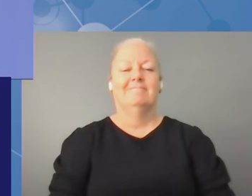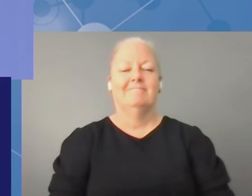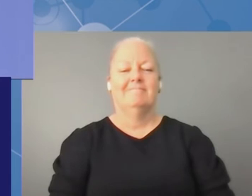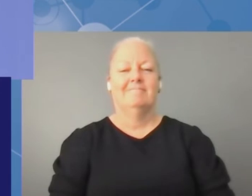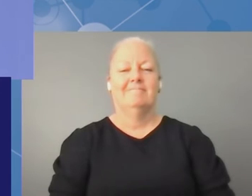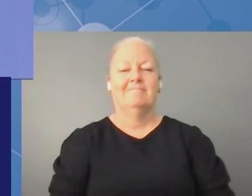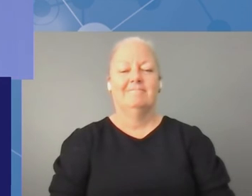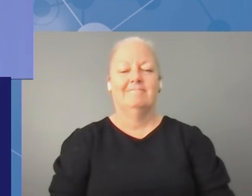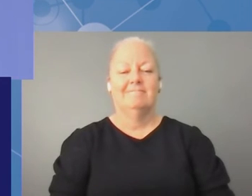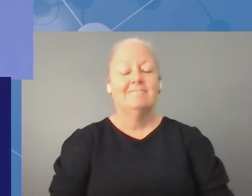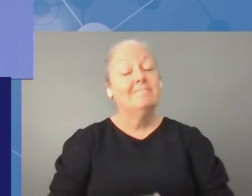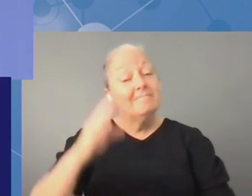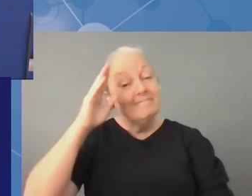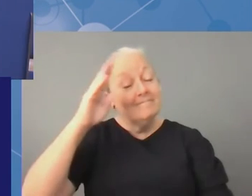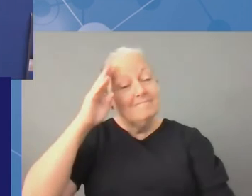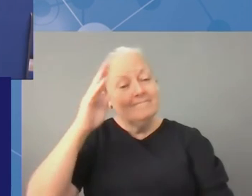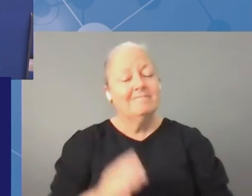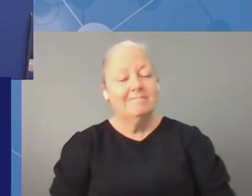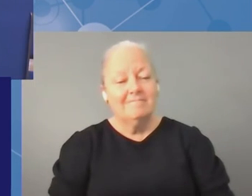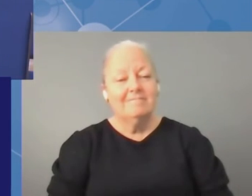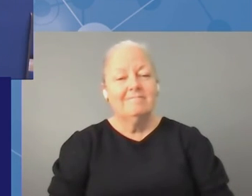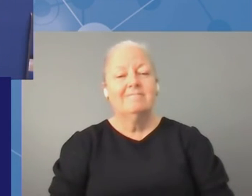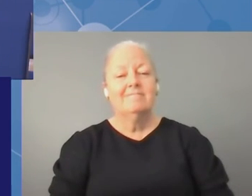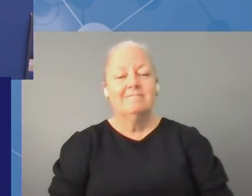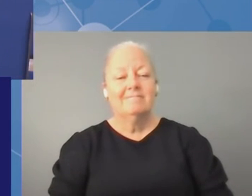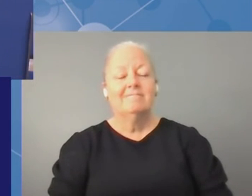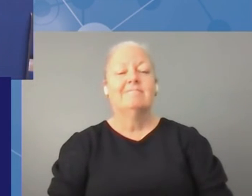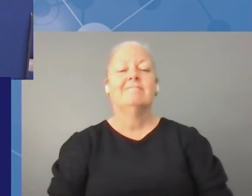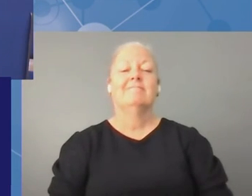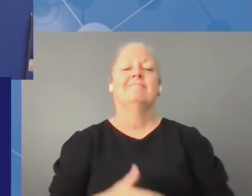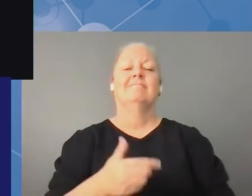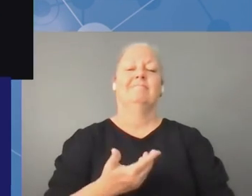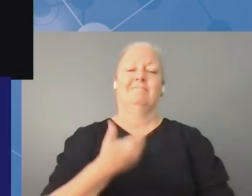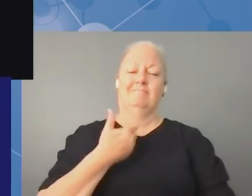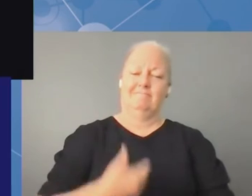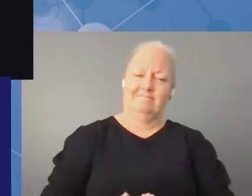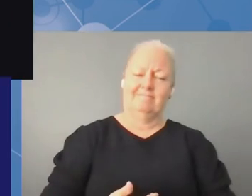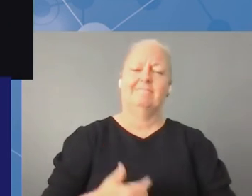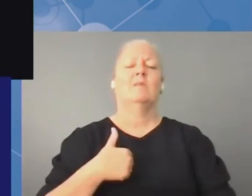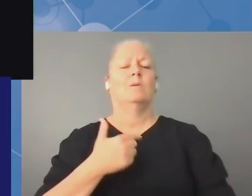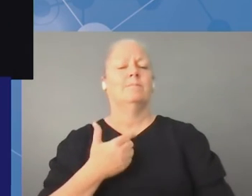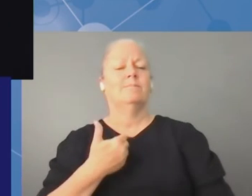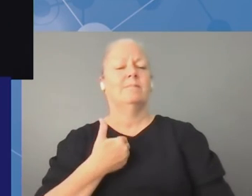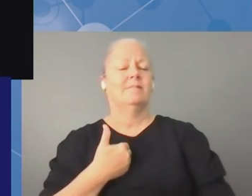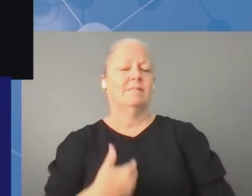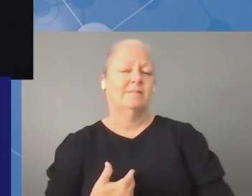Спасибо. Очередной комментарий. Павел Ургач. Я хотел